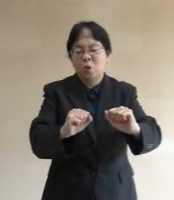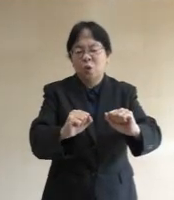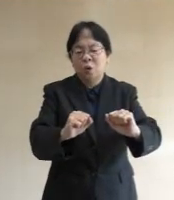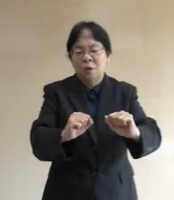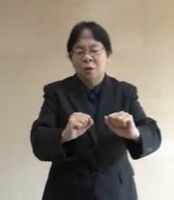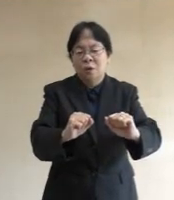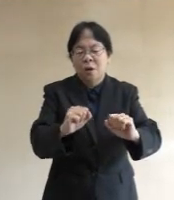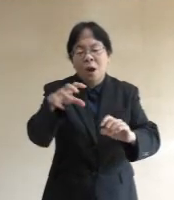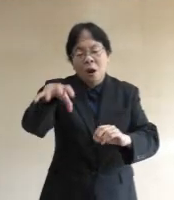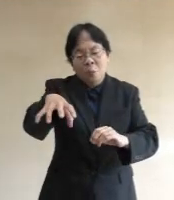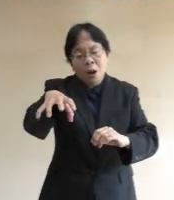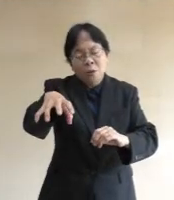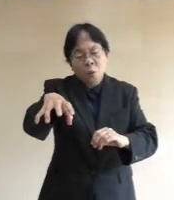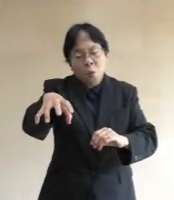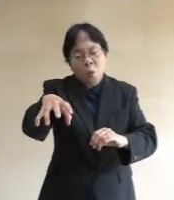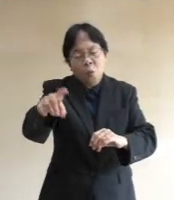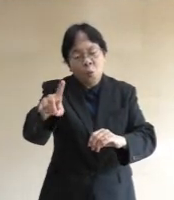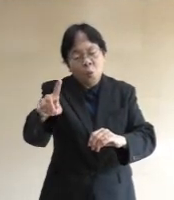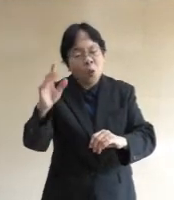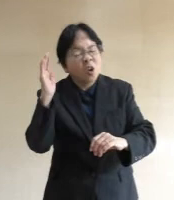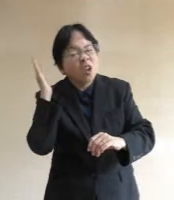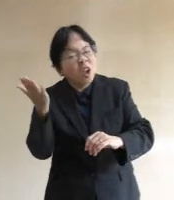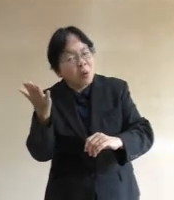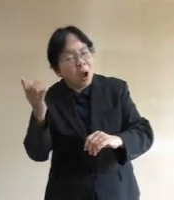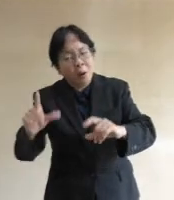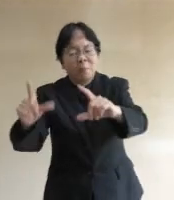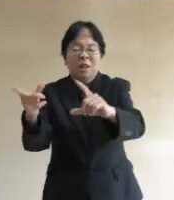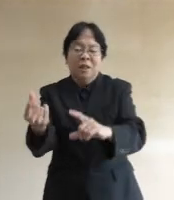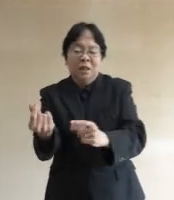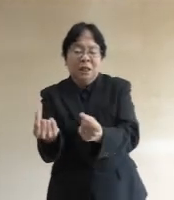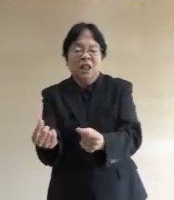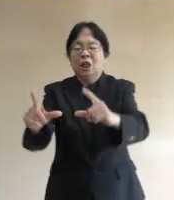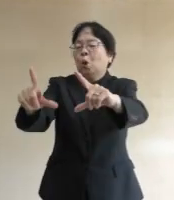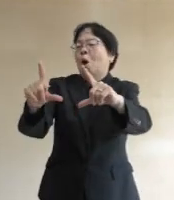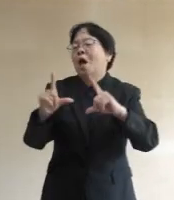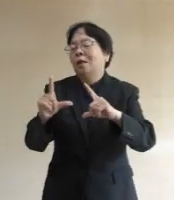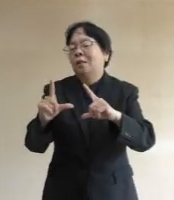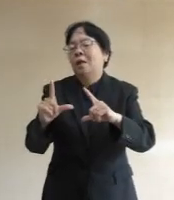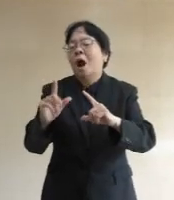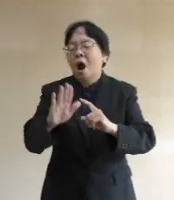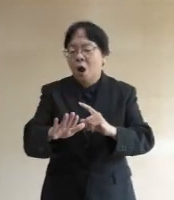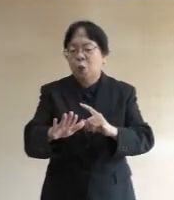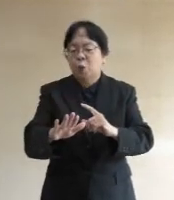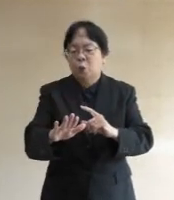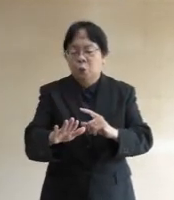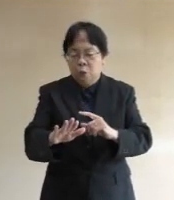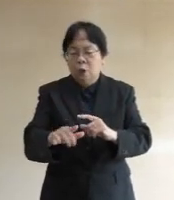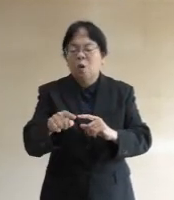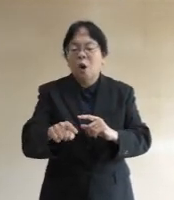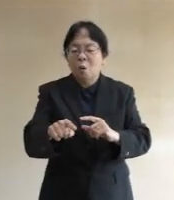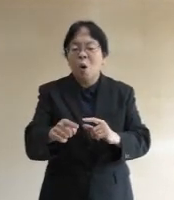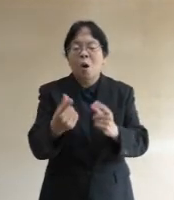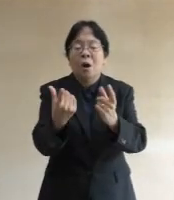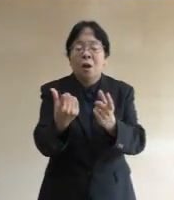、それからどこへ聞けば、あ、こういうことが分かるなというようなことをできるだけ